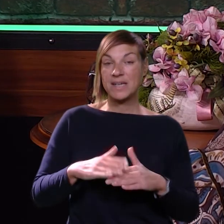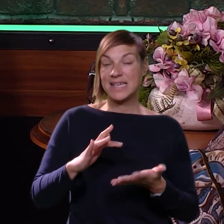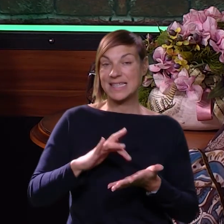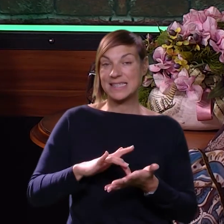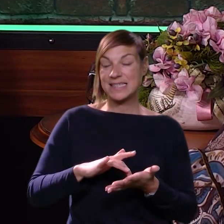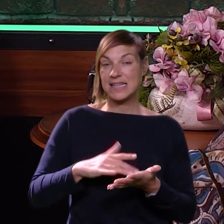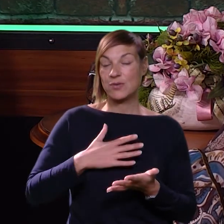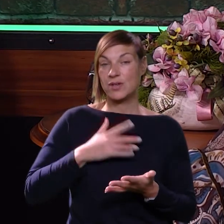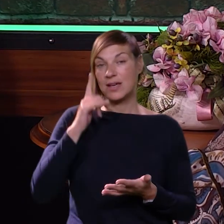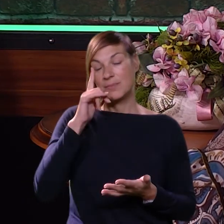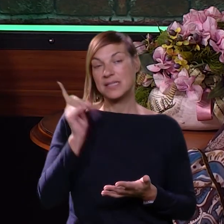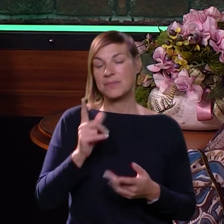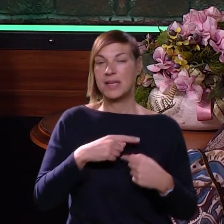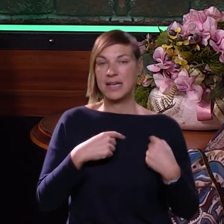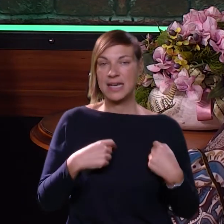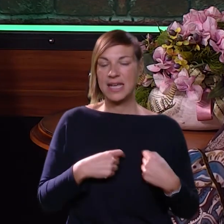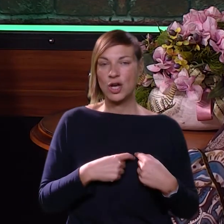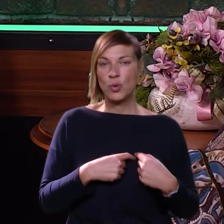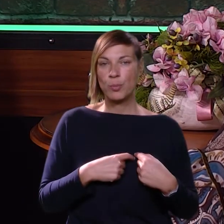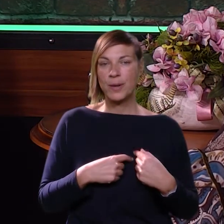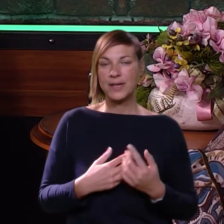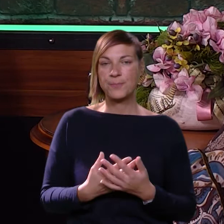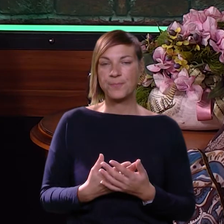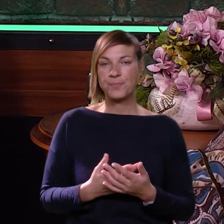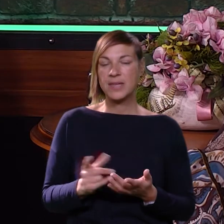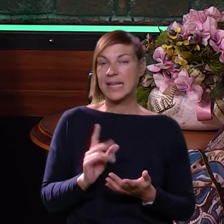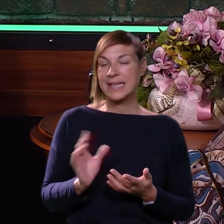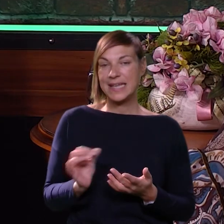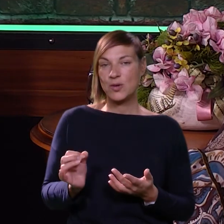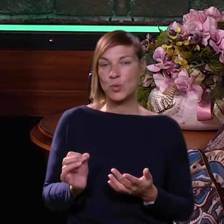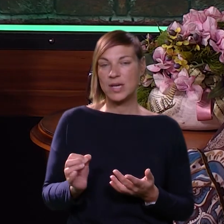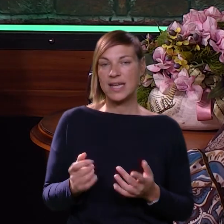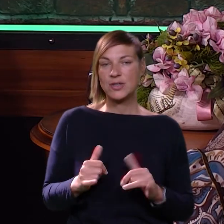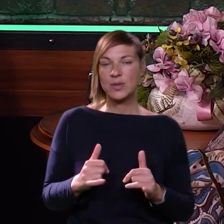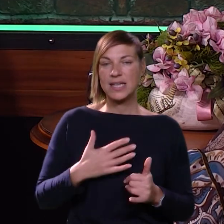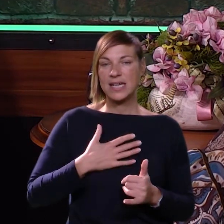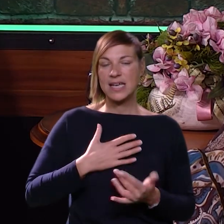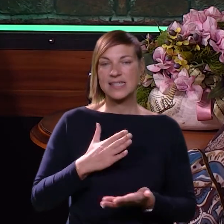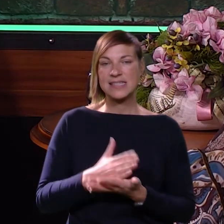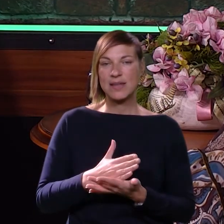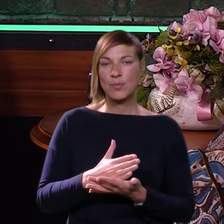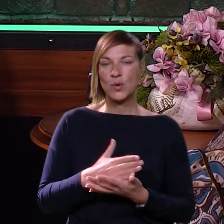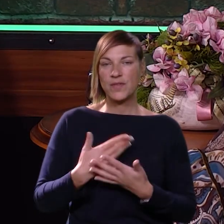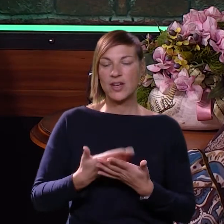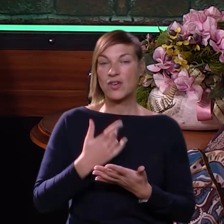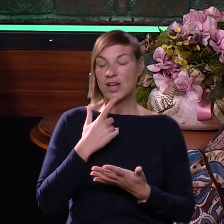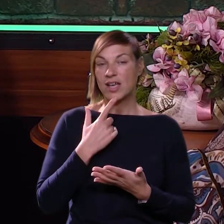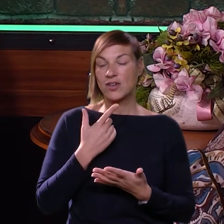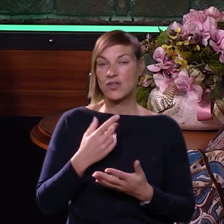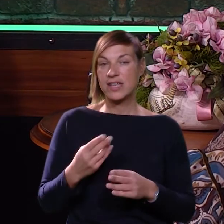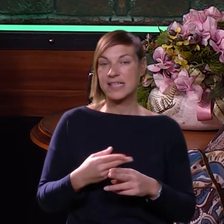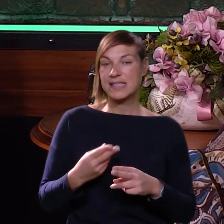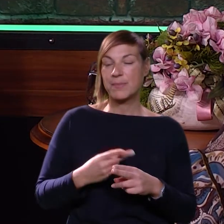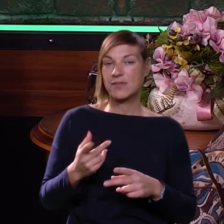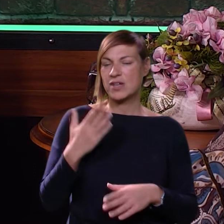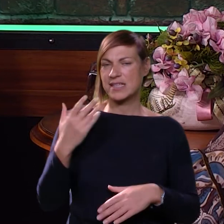doprinijeti nekom cilju koji ja smatram da nije human ili nije u redu, ili ja sam uvijek onaj koji je za